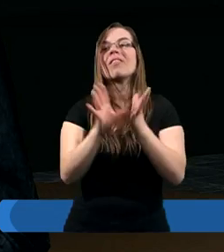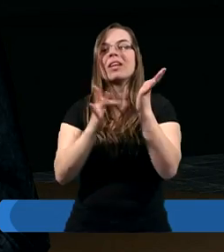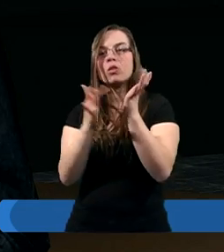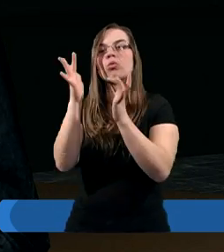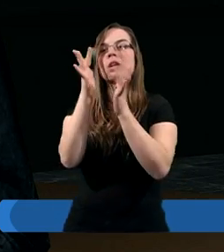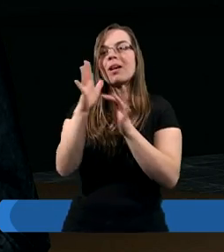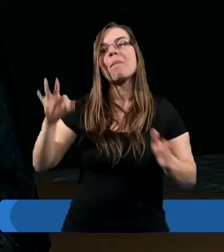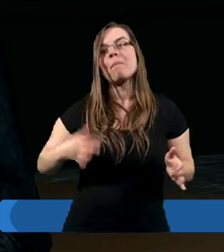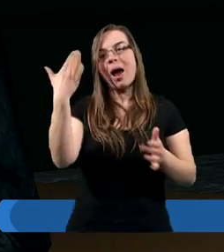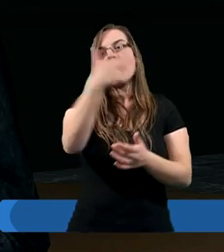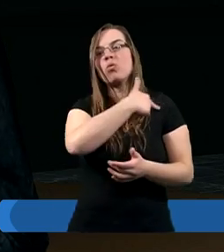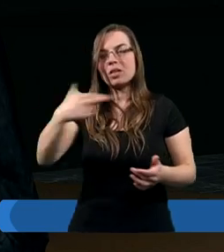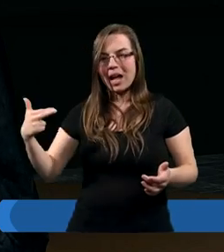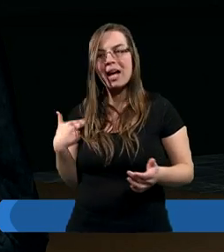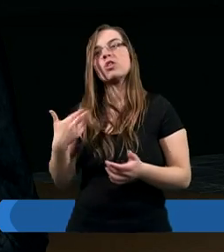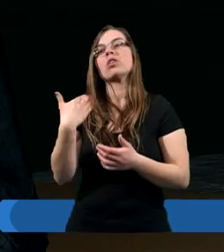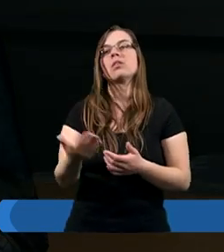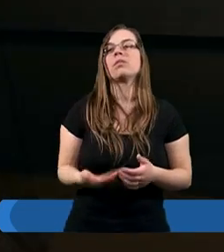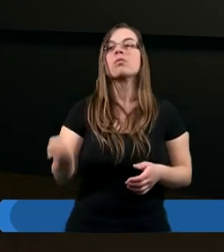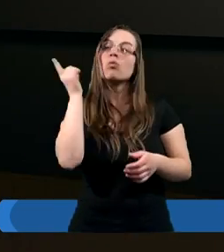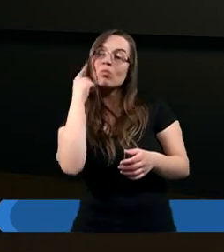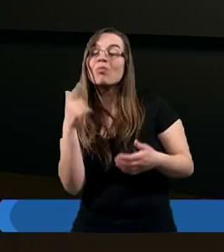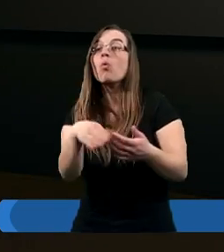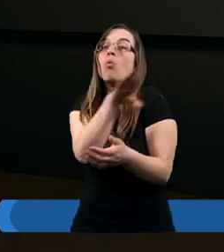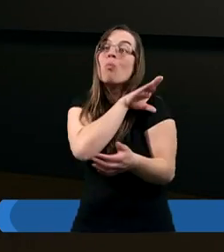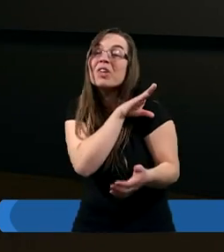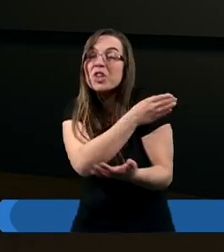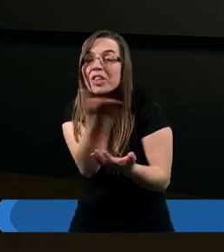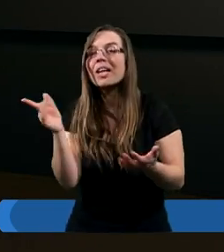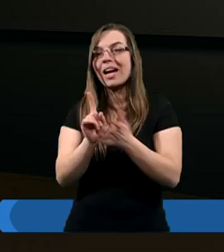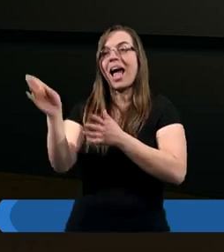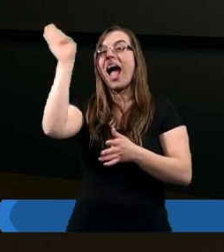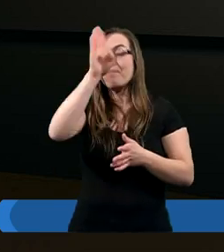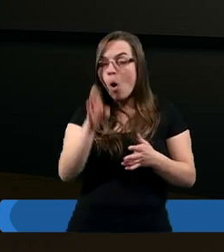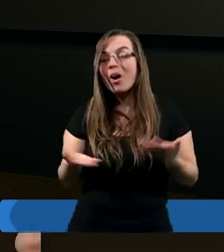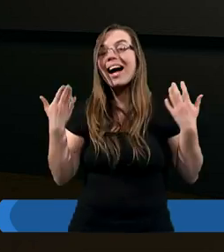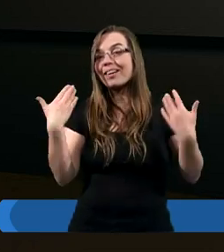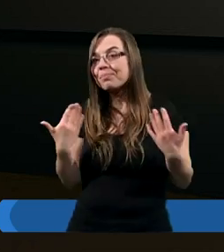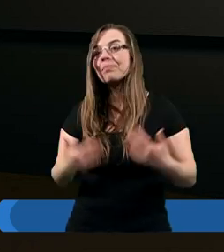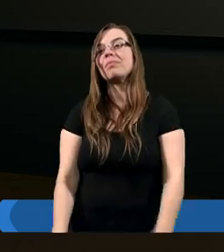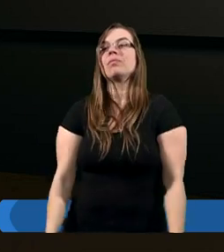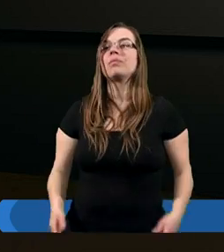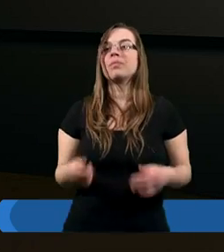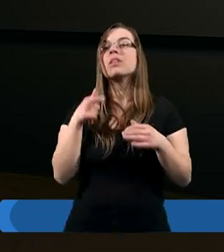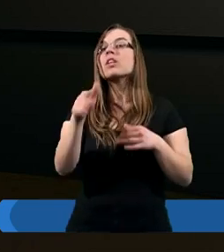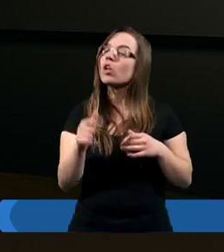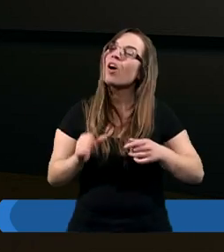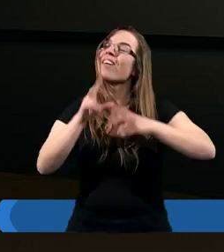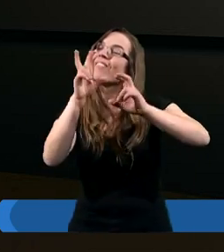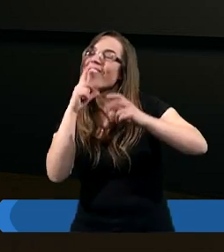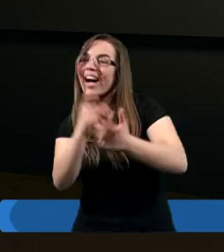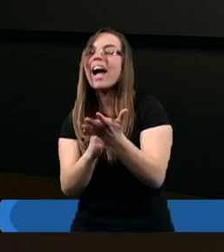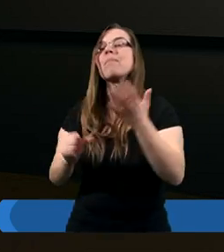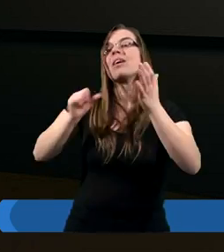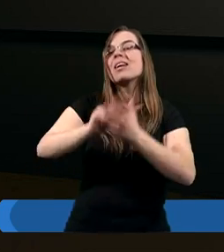Chrystusie Jezusie, Panu naszym. Mówimy dzisiaj o życiu dla Boga. I ten fragment znów przede wszystkim